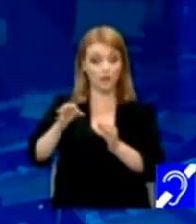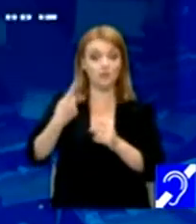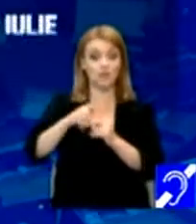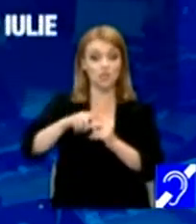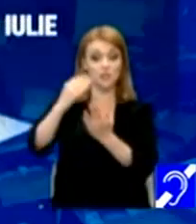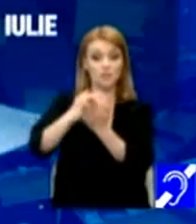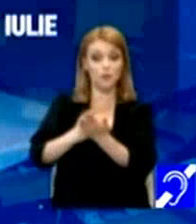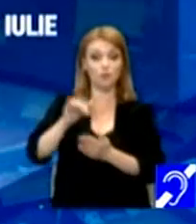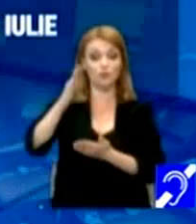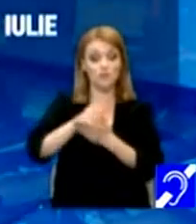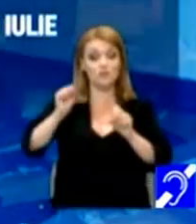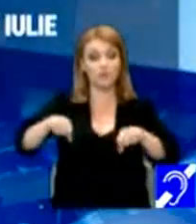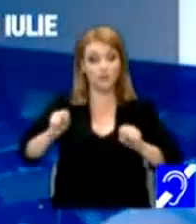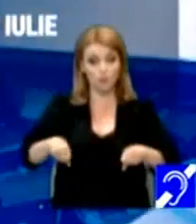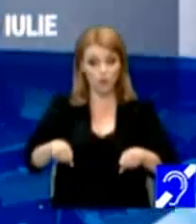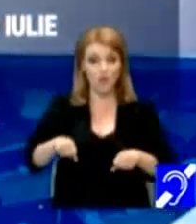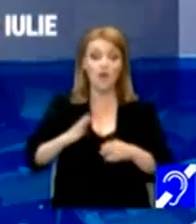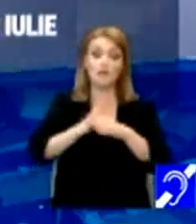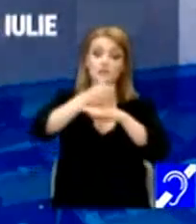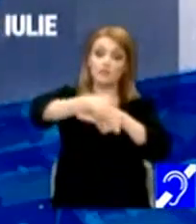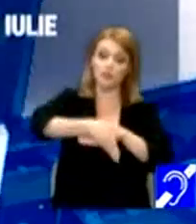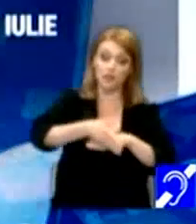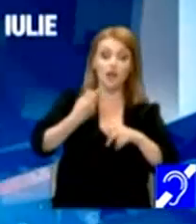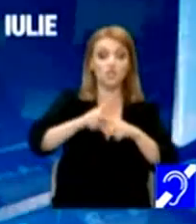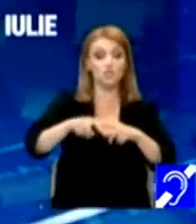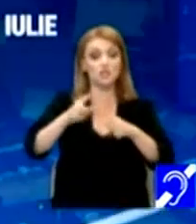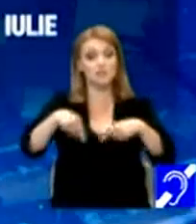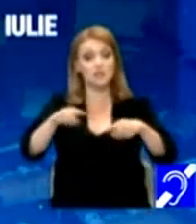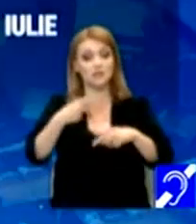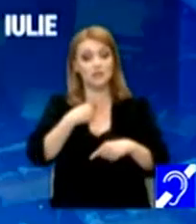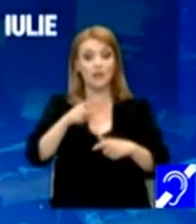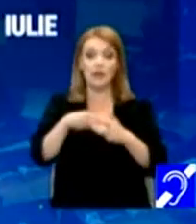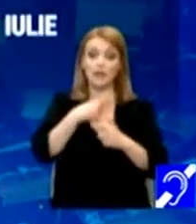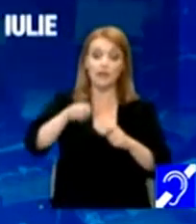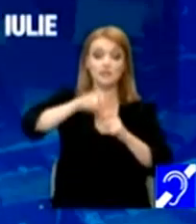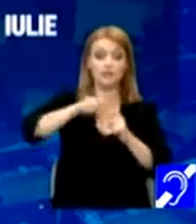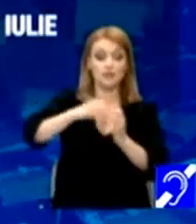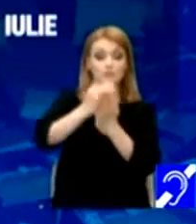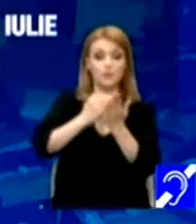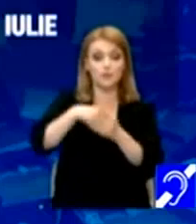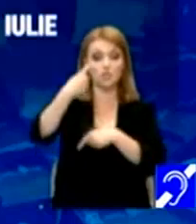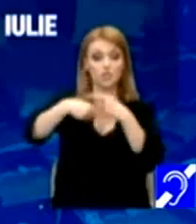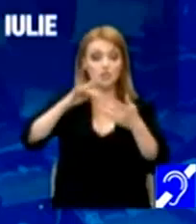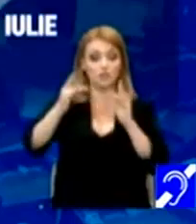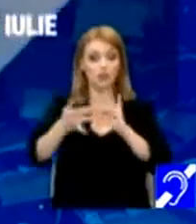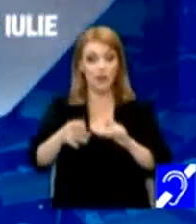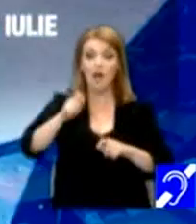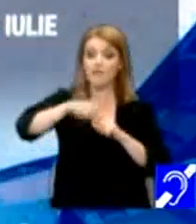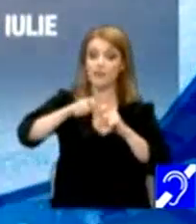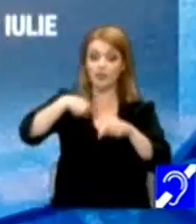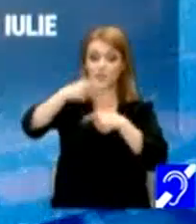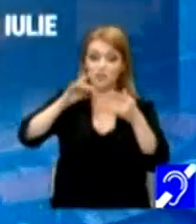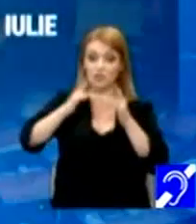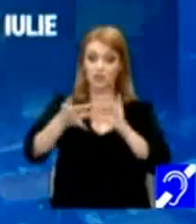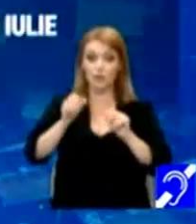electorale, aveți posibilitatea să vizitați secția de votare sau să verificați listele online. Verificarea online